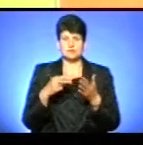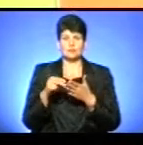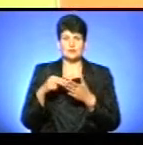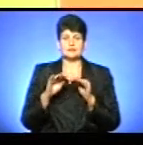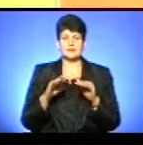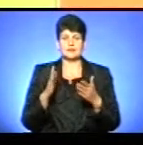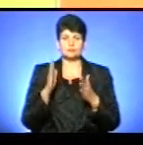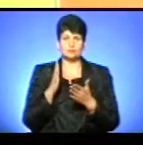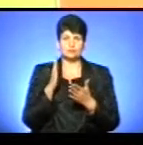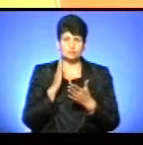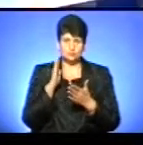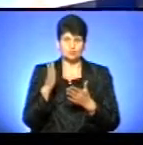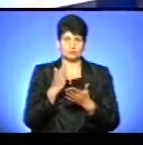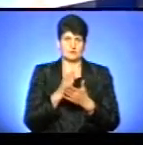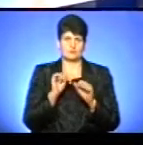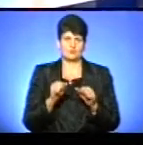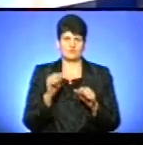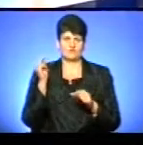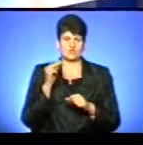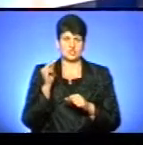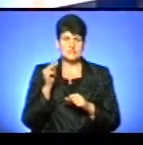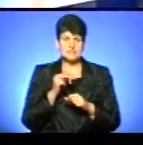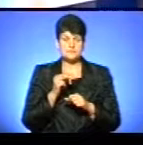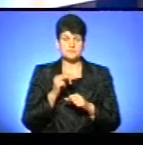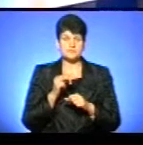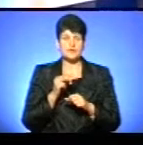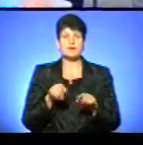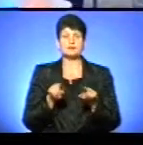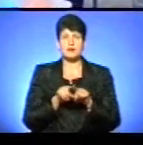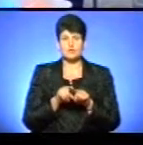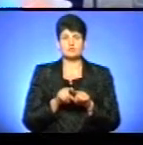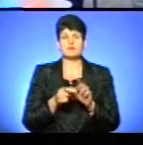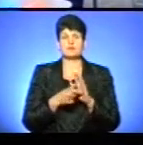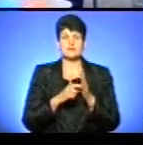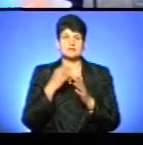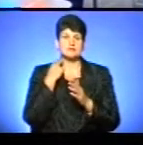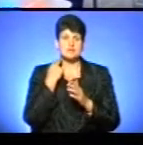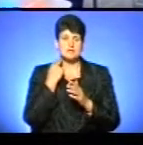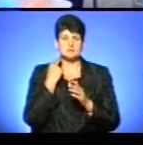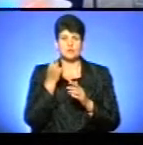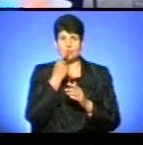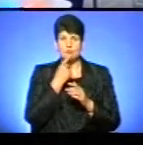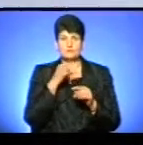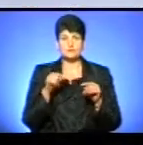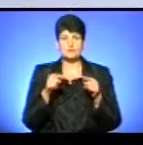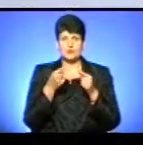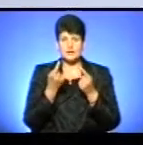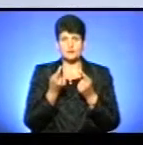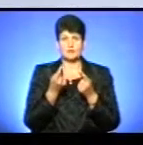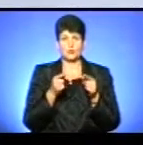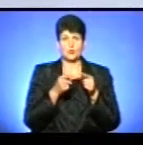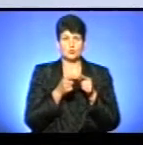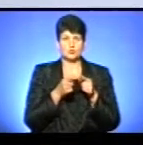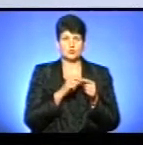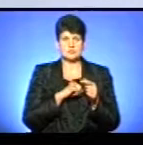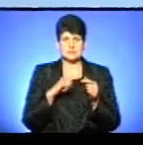мати можливості вже вчитися. Також у класі англійської мови створили першокласникам куточок усамітнення. Навчатиме